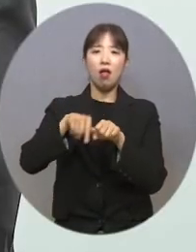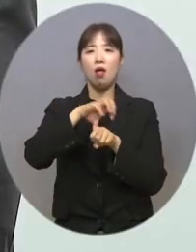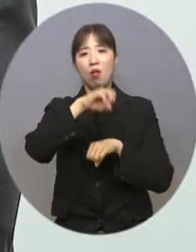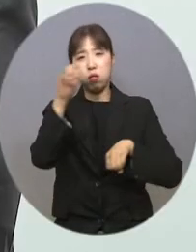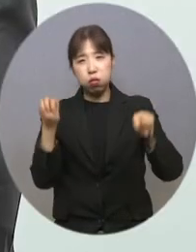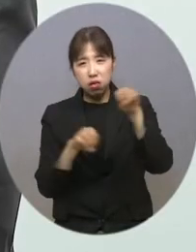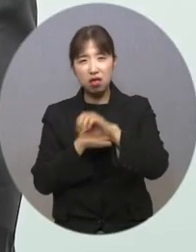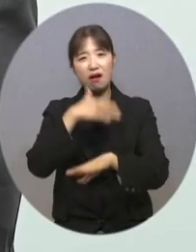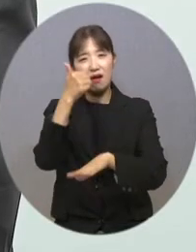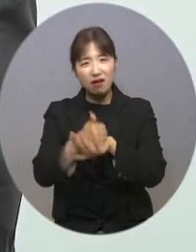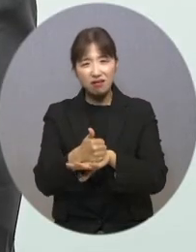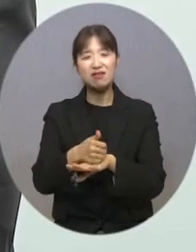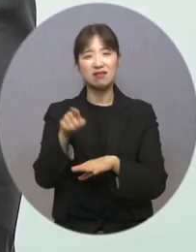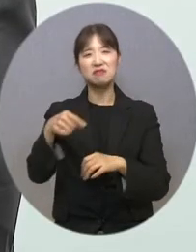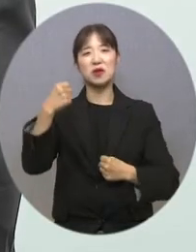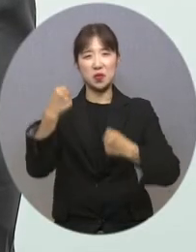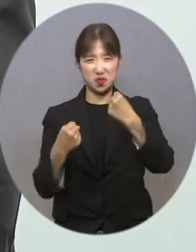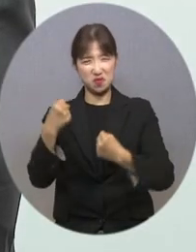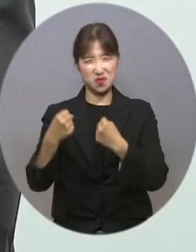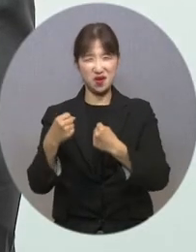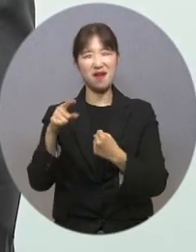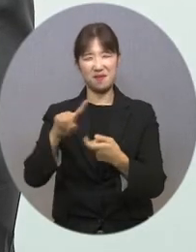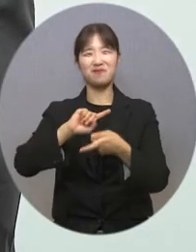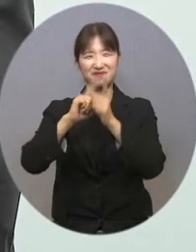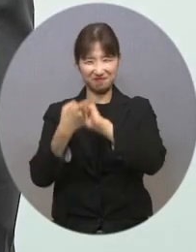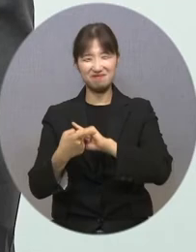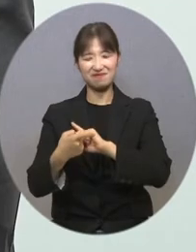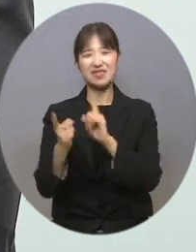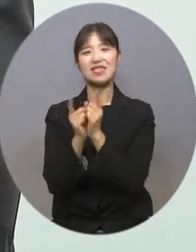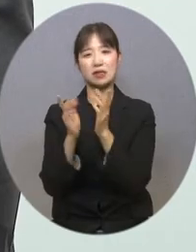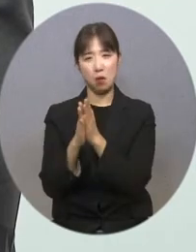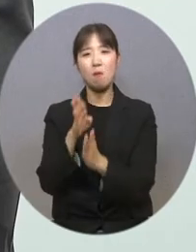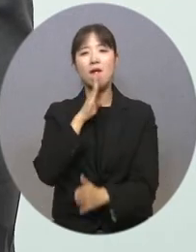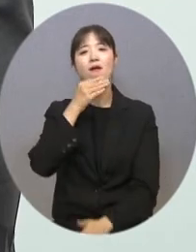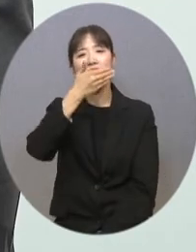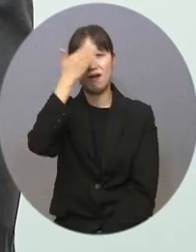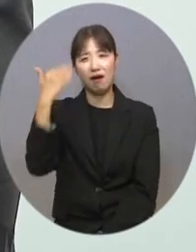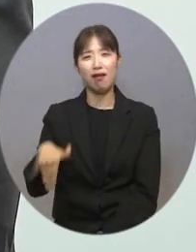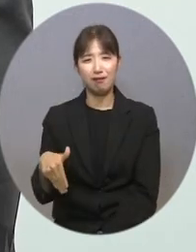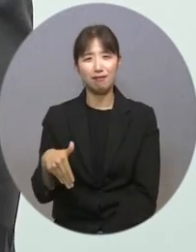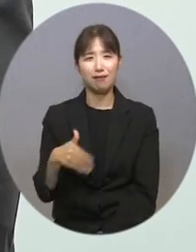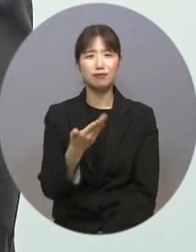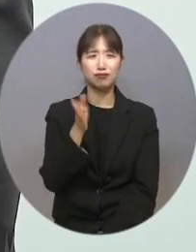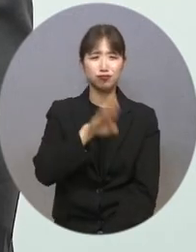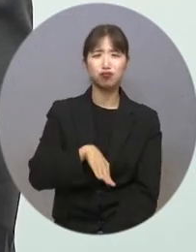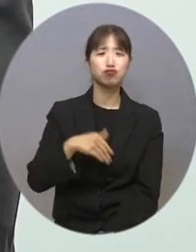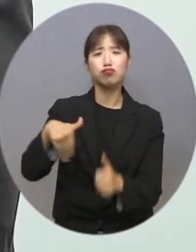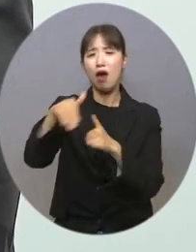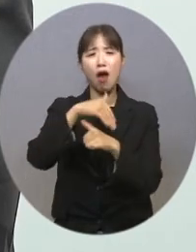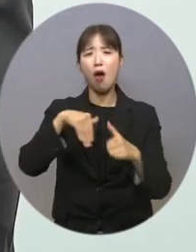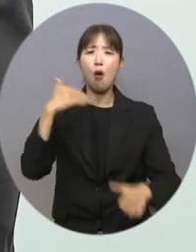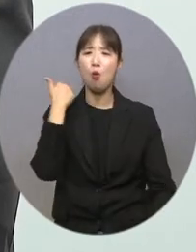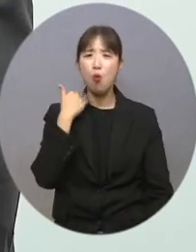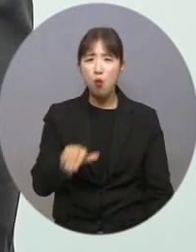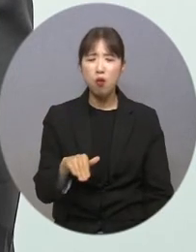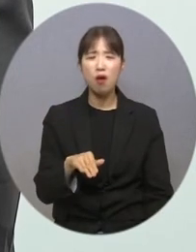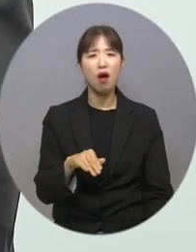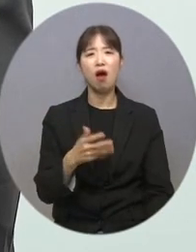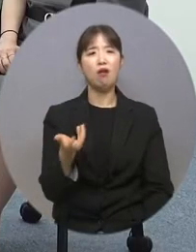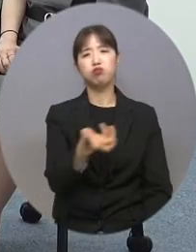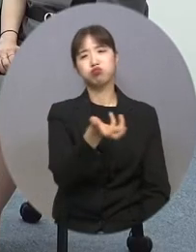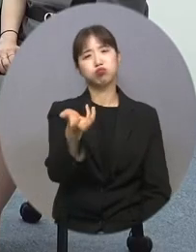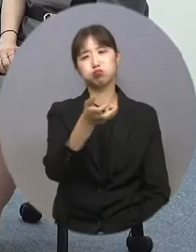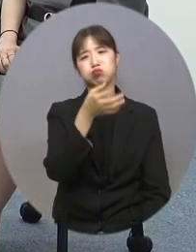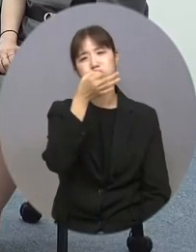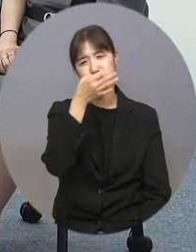그래도 우리 송이 님은 자체를 이용하실 상황이 돼서 참 다행인데 어려운 분들은 어려워 있잖아요 그래서